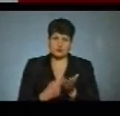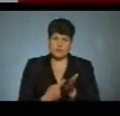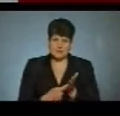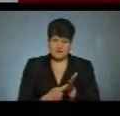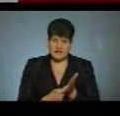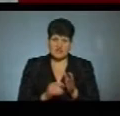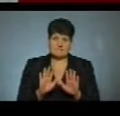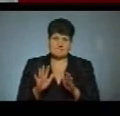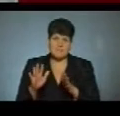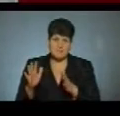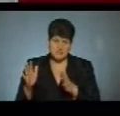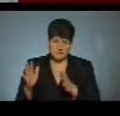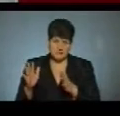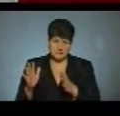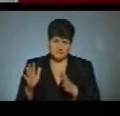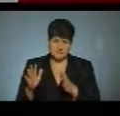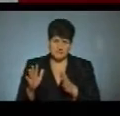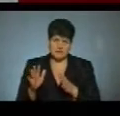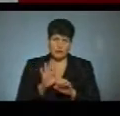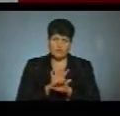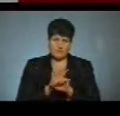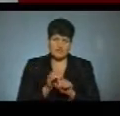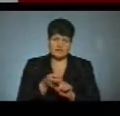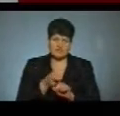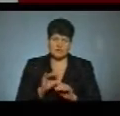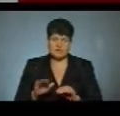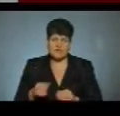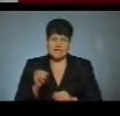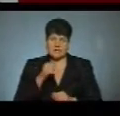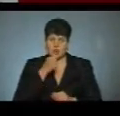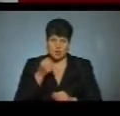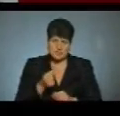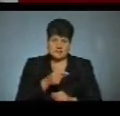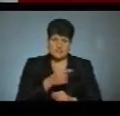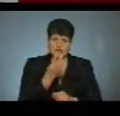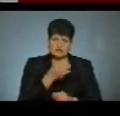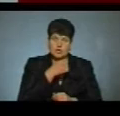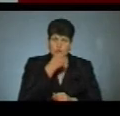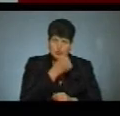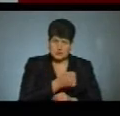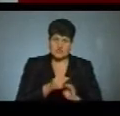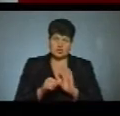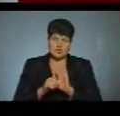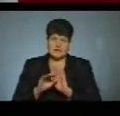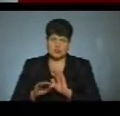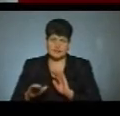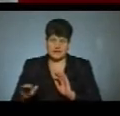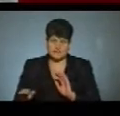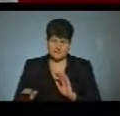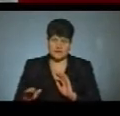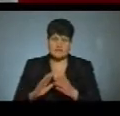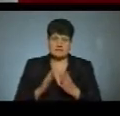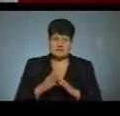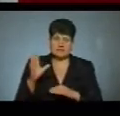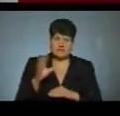підтверджених випадків ковід-інфекції у дітей і дорослих. З них 4 дорослих і 6 дітей. Стан